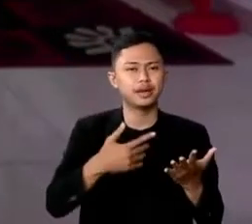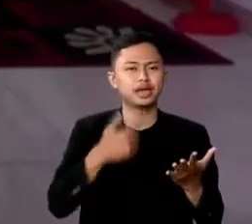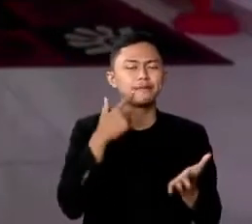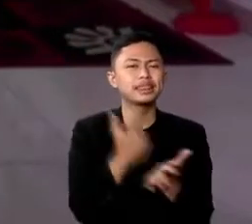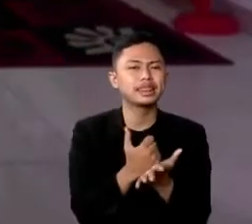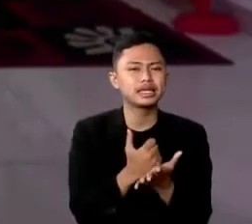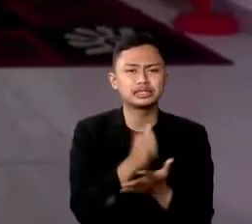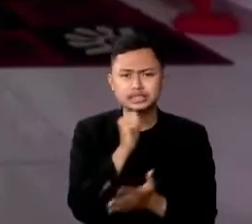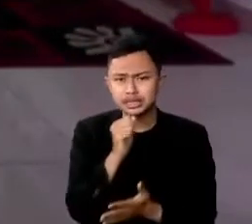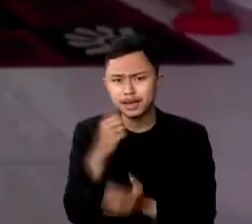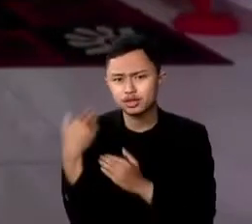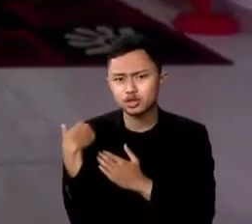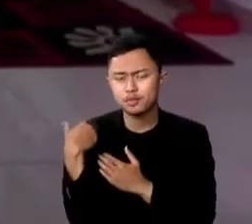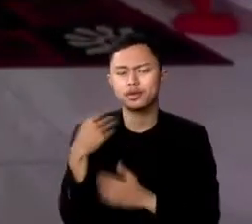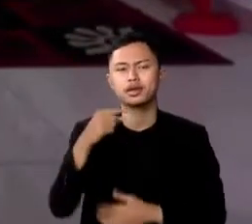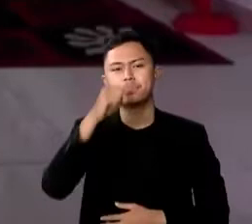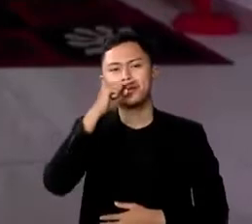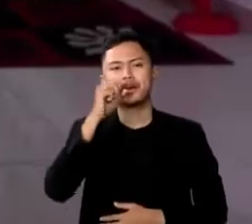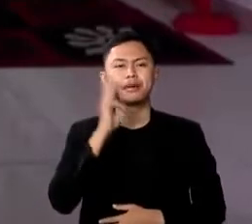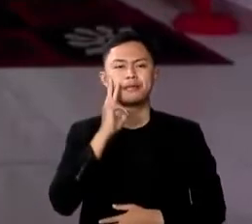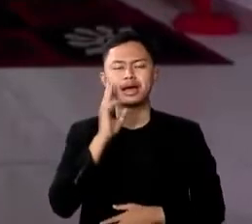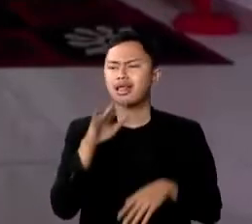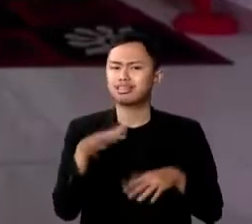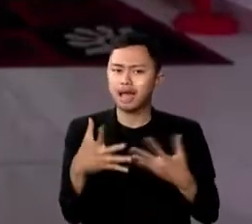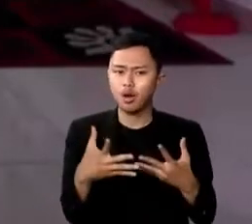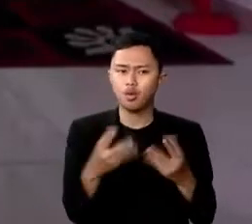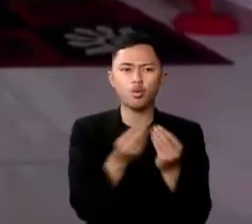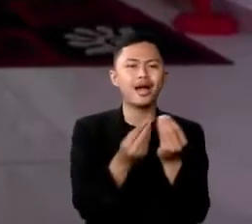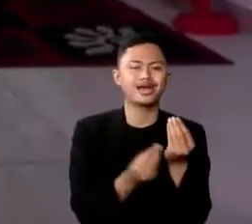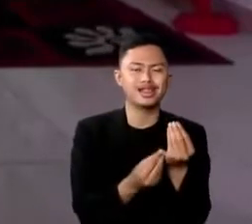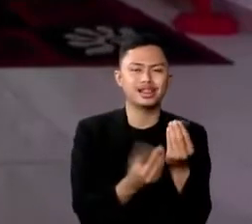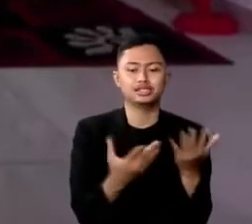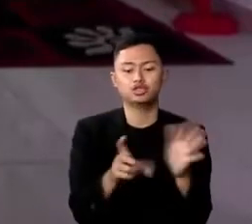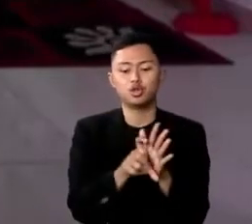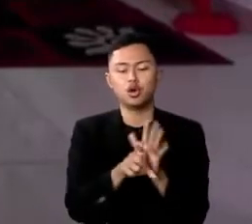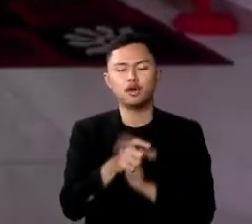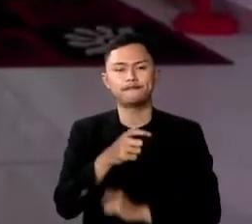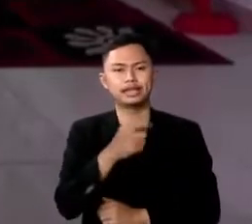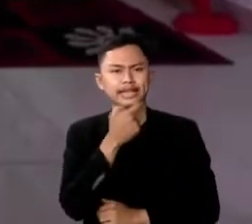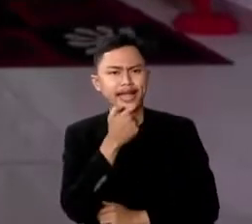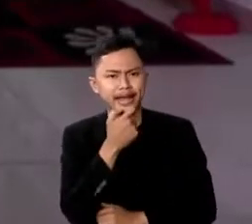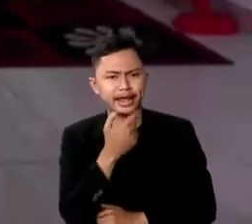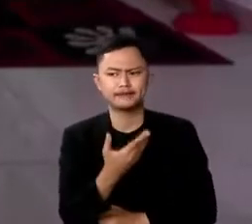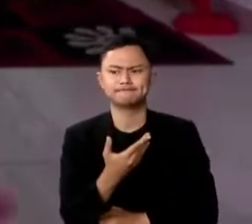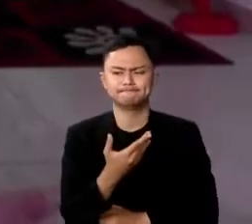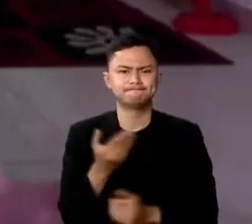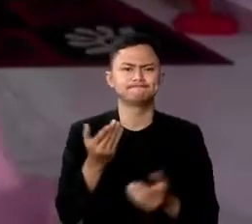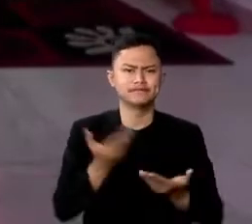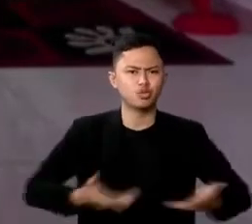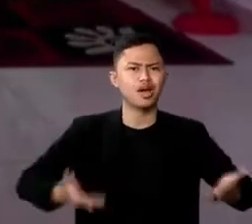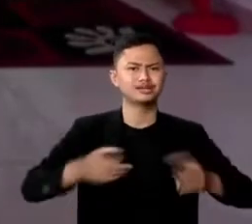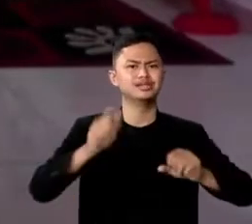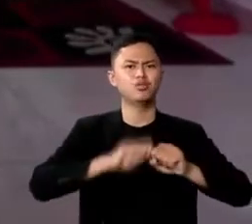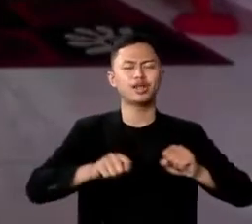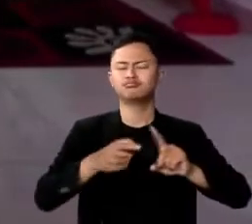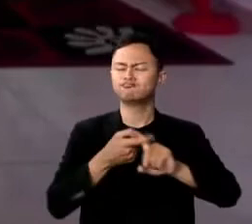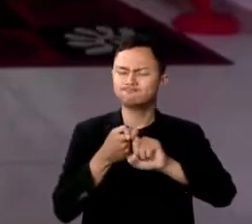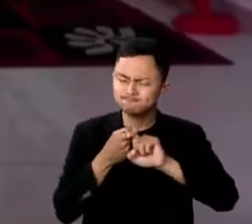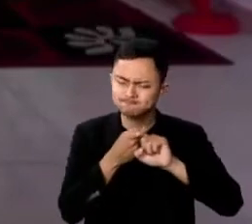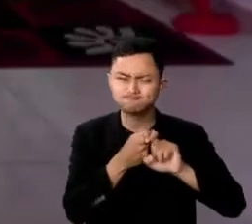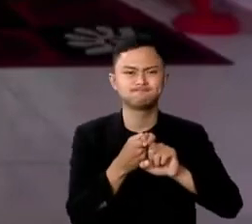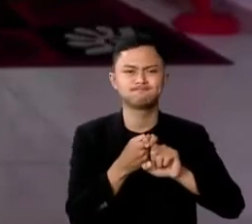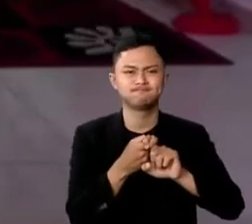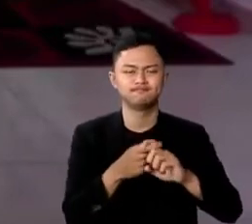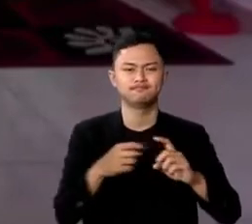hanya di ayah dan ibu atau wali paling tidak mungkin anda nenek di rumah ciptakanlah suasana penuh persahabatan